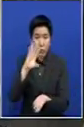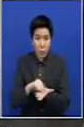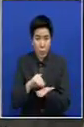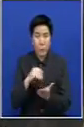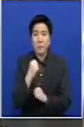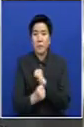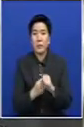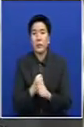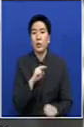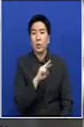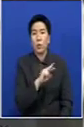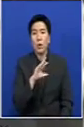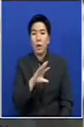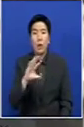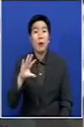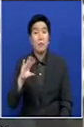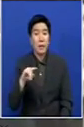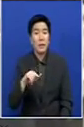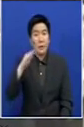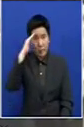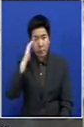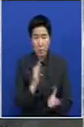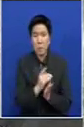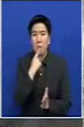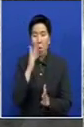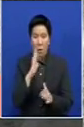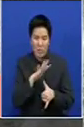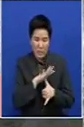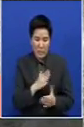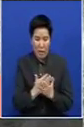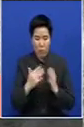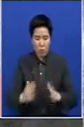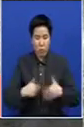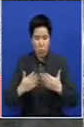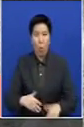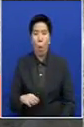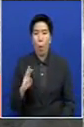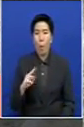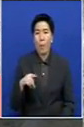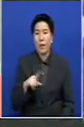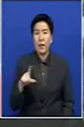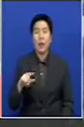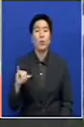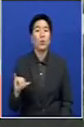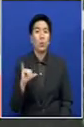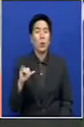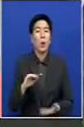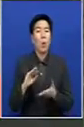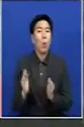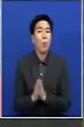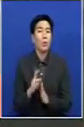ะคะว่าในปี2558ที่ผ่านมาขบวนการค้ามนุษย์มีรายได้สุทธิถึง 6,000 ล้านยูโรหรือก